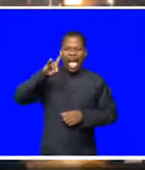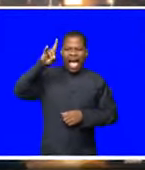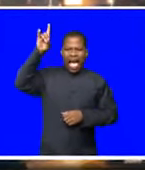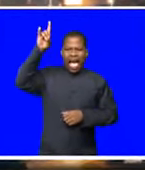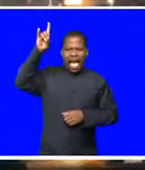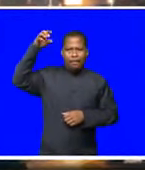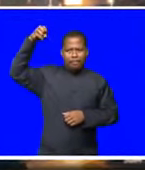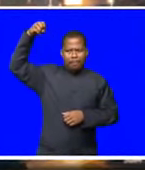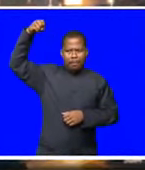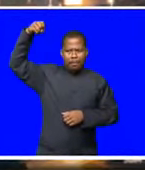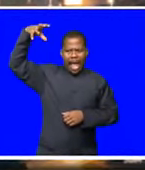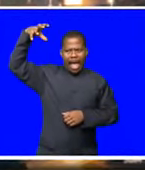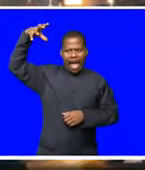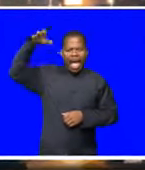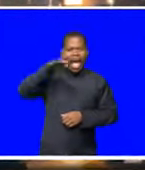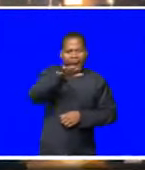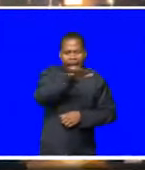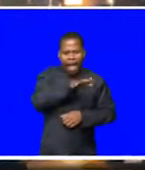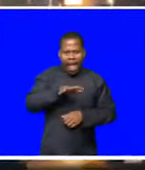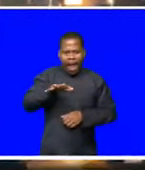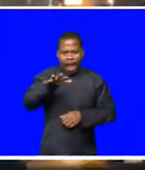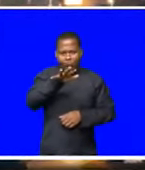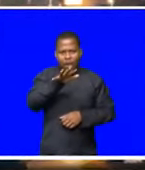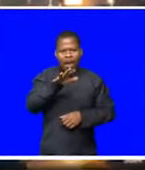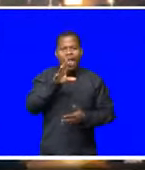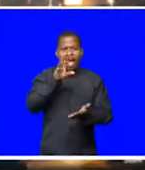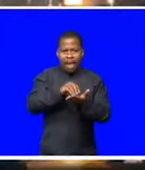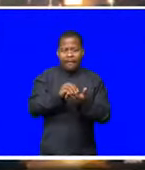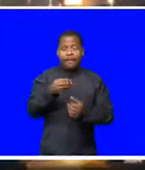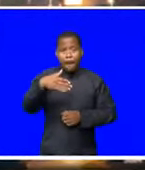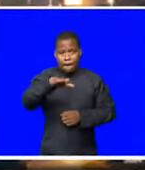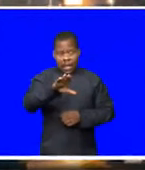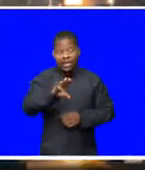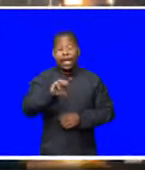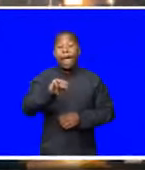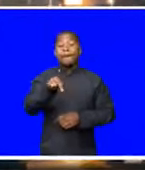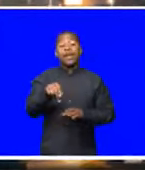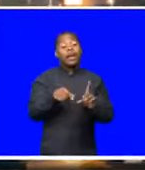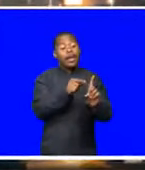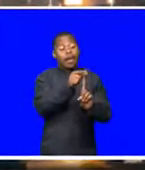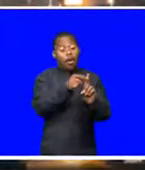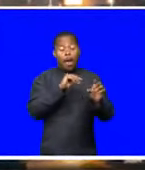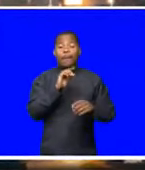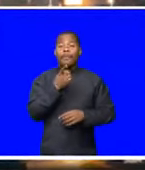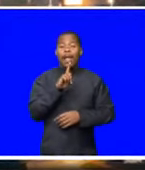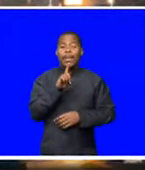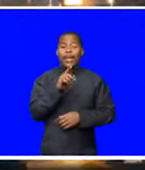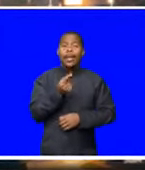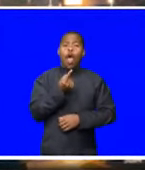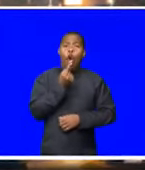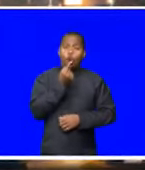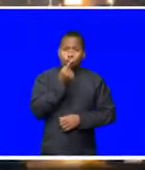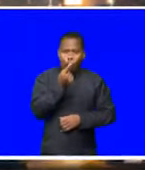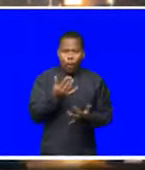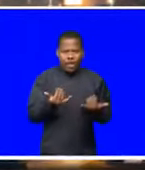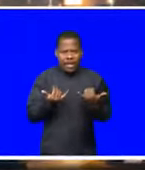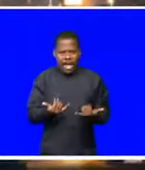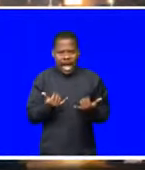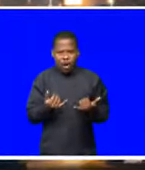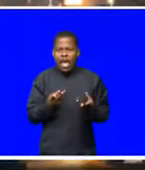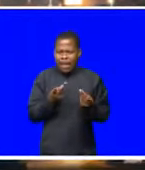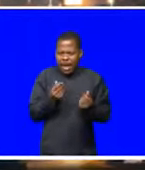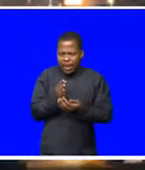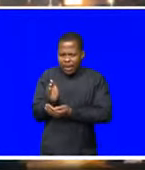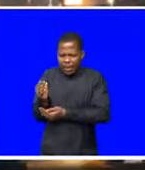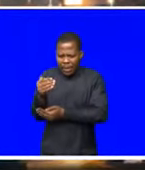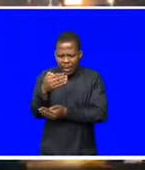bo-Apollo kude kukhanye ba kule ngundla loke kuvakele ngelilunga lephalamende Sibusiso Mapanesi Dlamini. Dlamini-ke ukuthi basafuna-ke timali